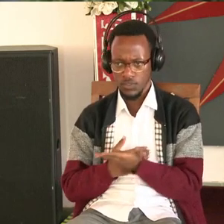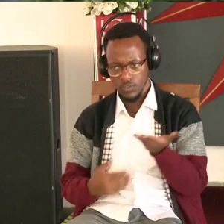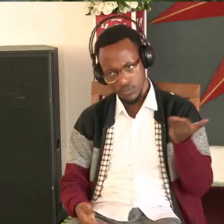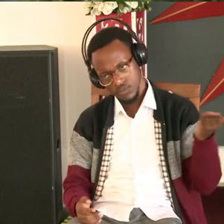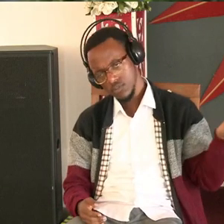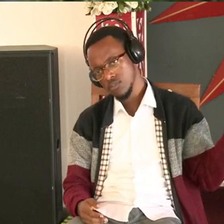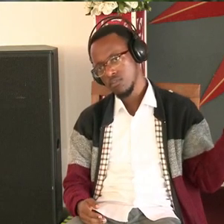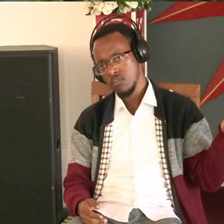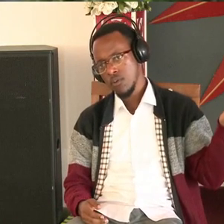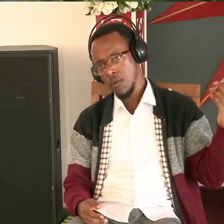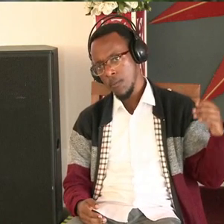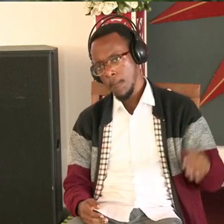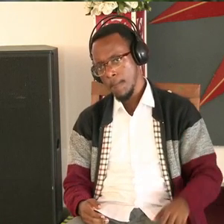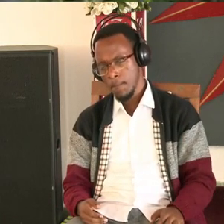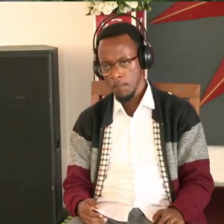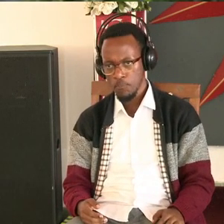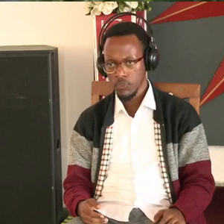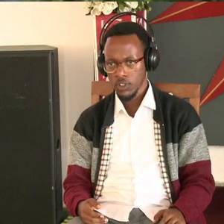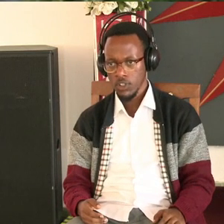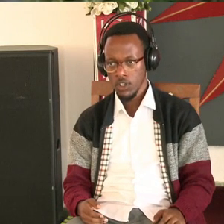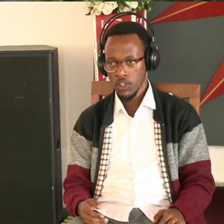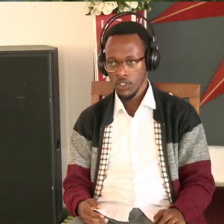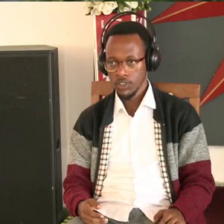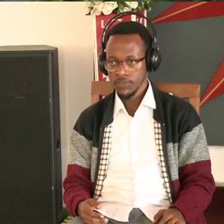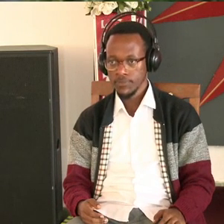wagiranye isezerano natwe. Za